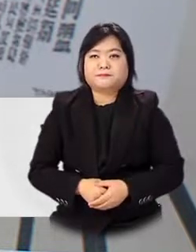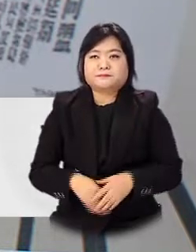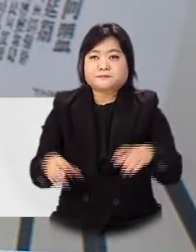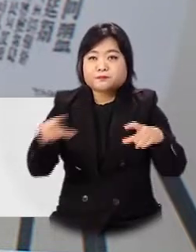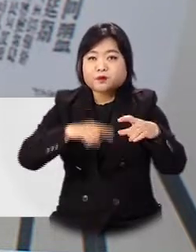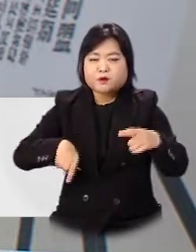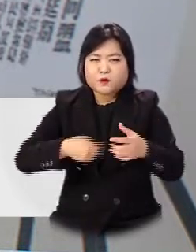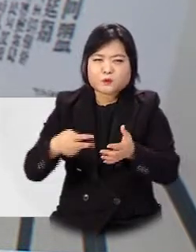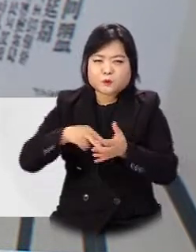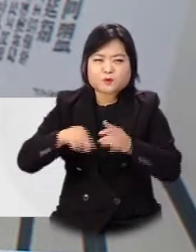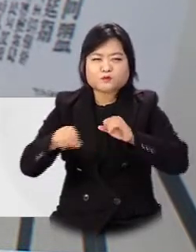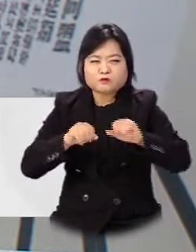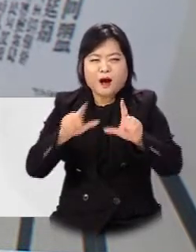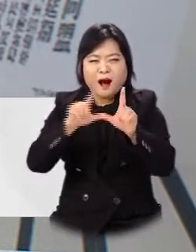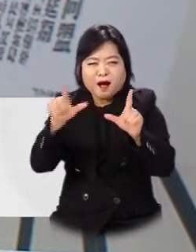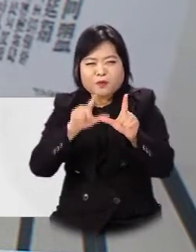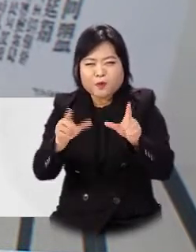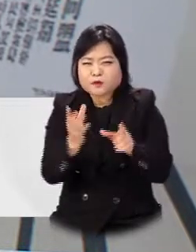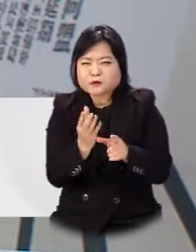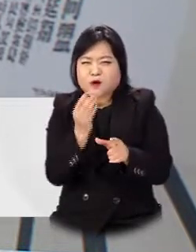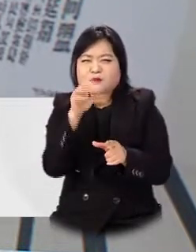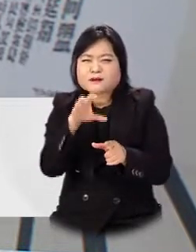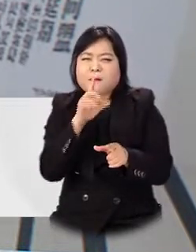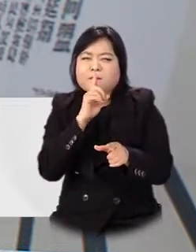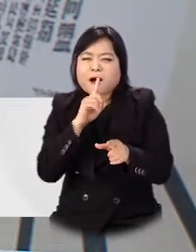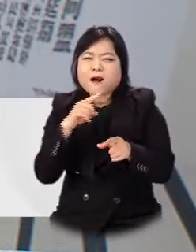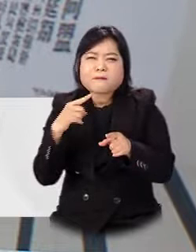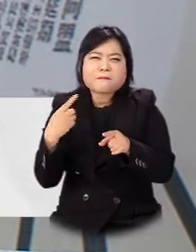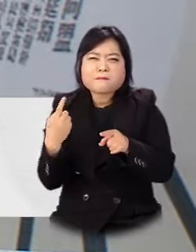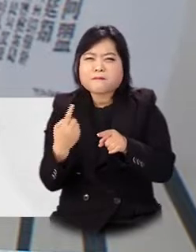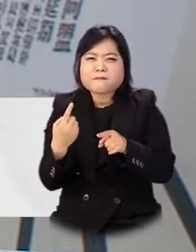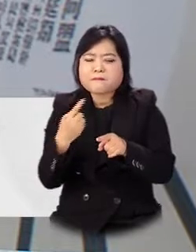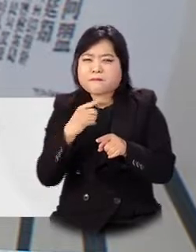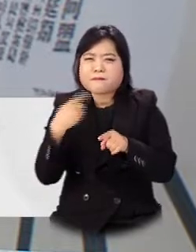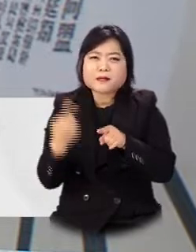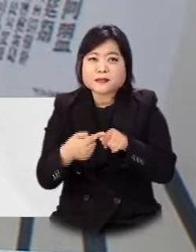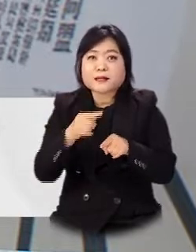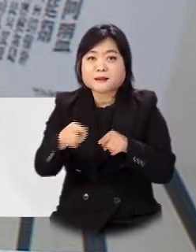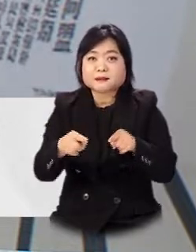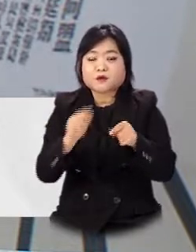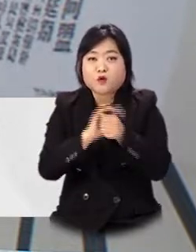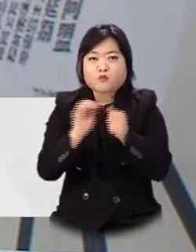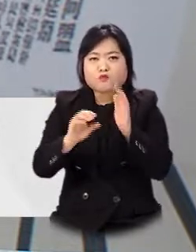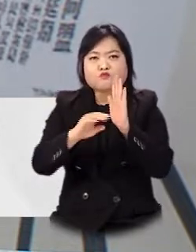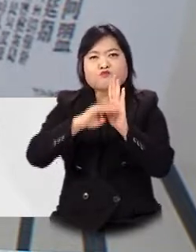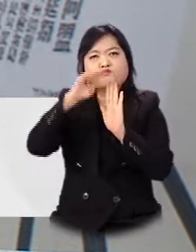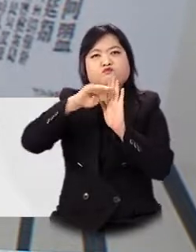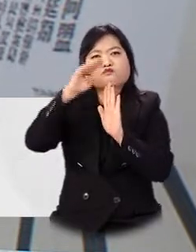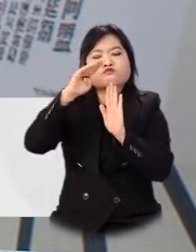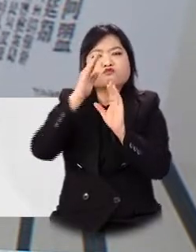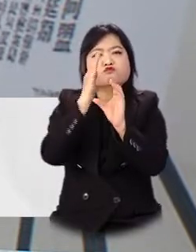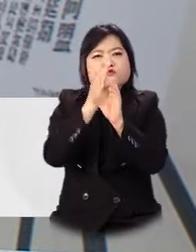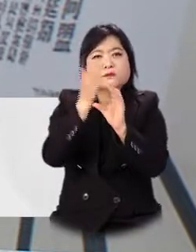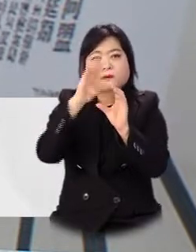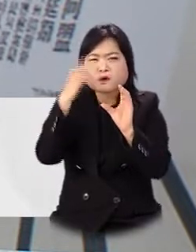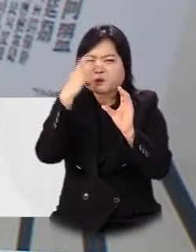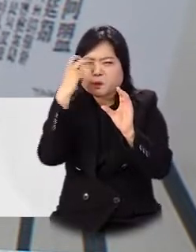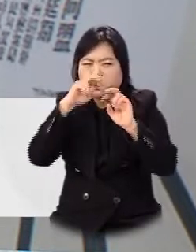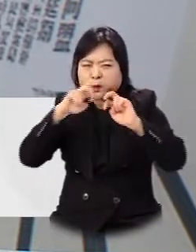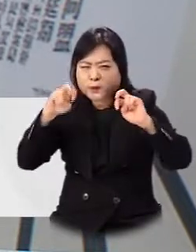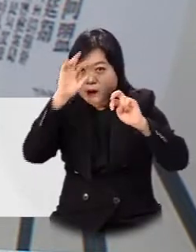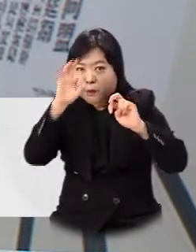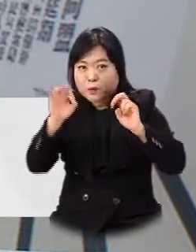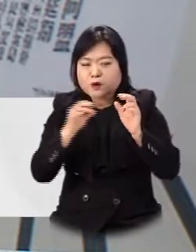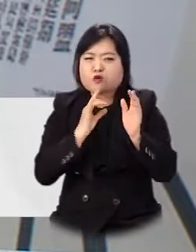지역의 독립운동은 안동이 성지로 불릴 정도로 경북 북부 지역에 초점이 맞춰져 있었습니다. 그런데 조사를 해보니